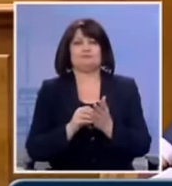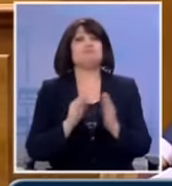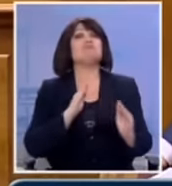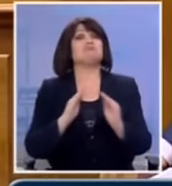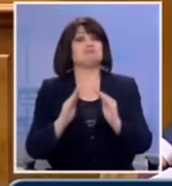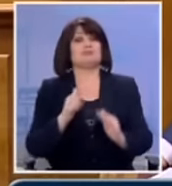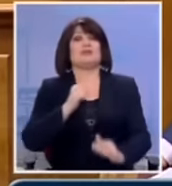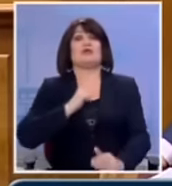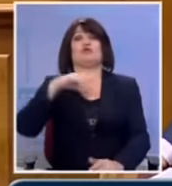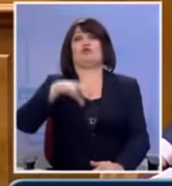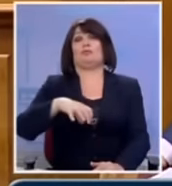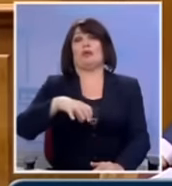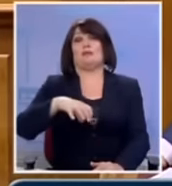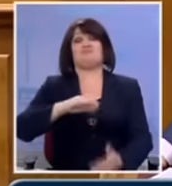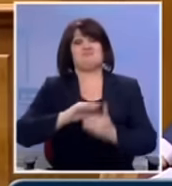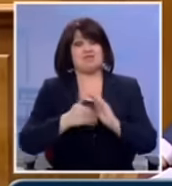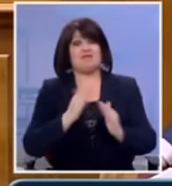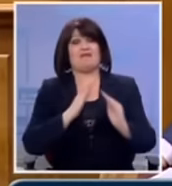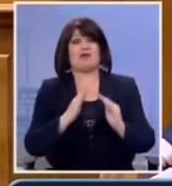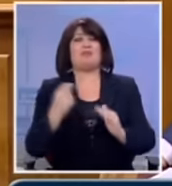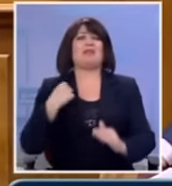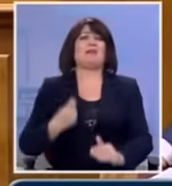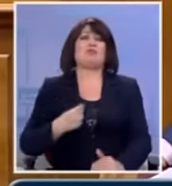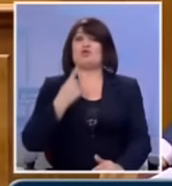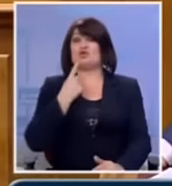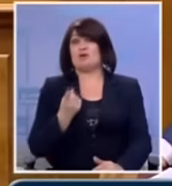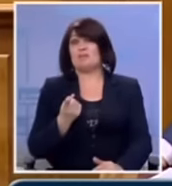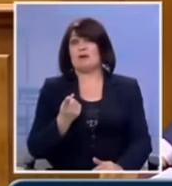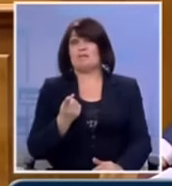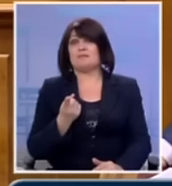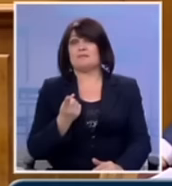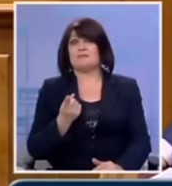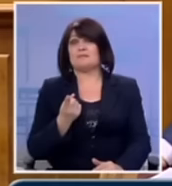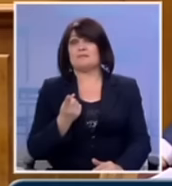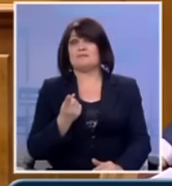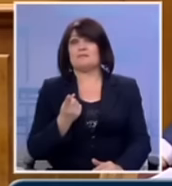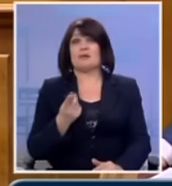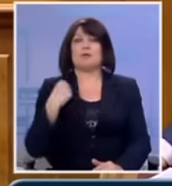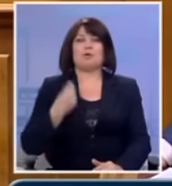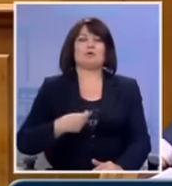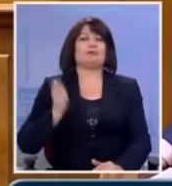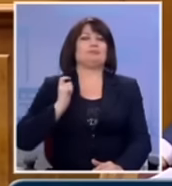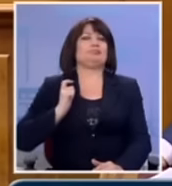υπερασπιστής του ιδιωτικού τομέα έναντι του δημοσίου που λέει είναι η ιερή αγελάδα.